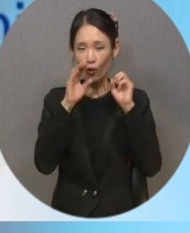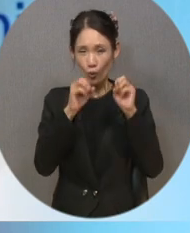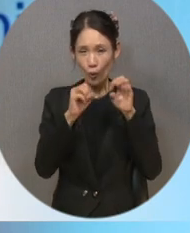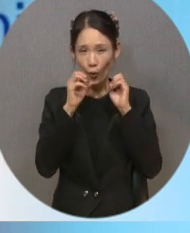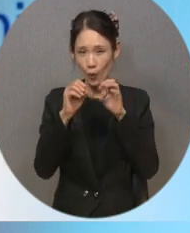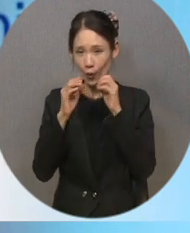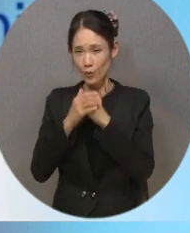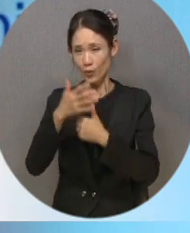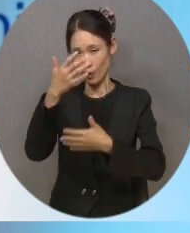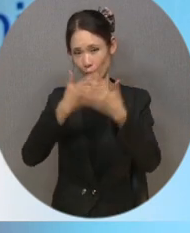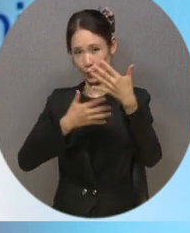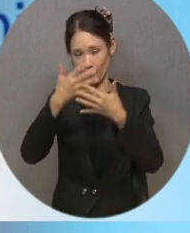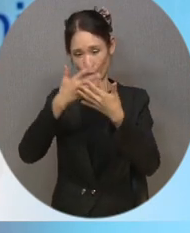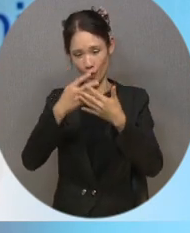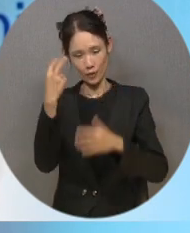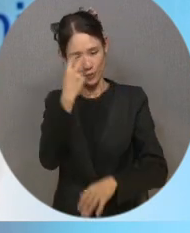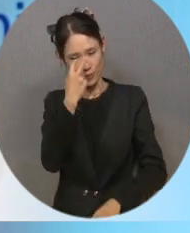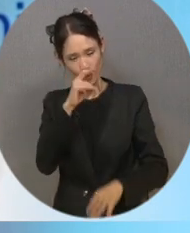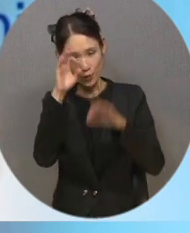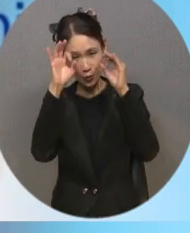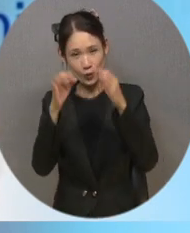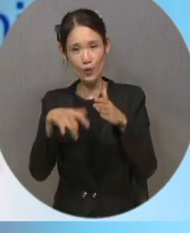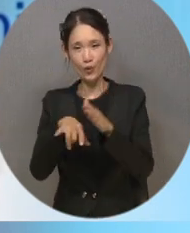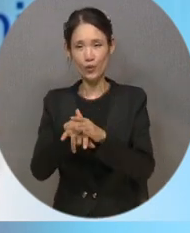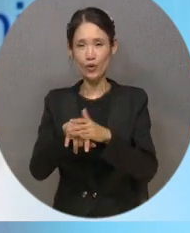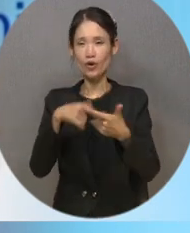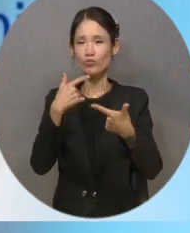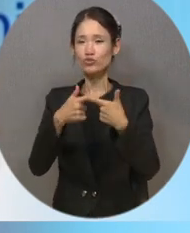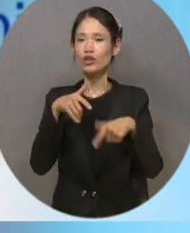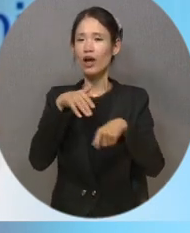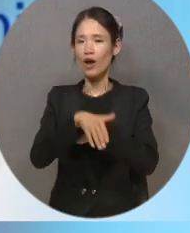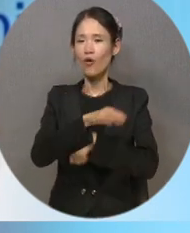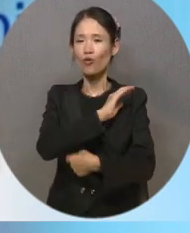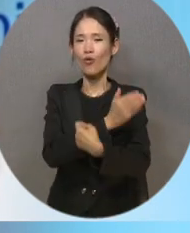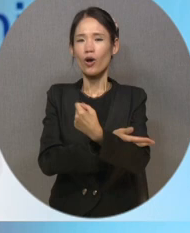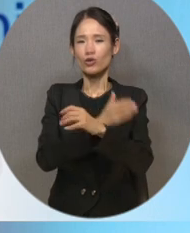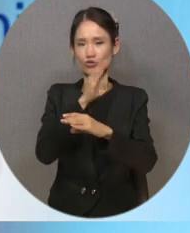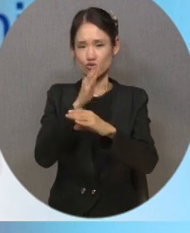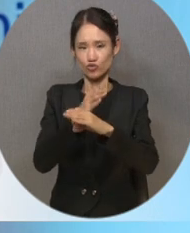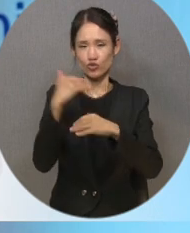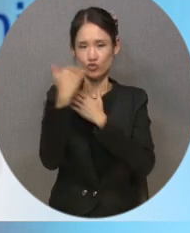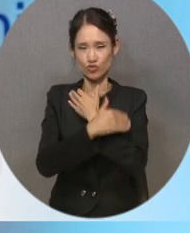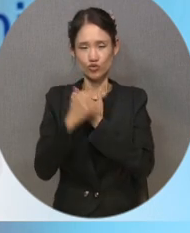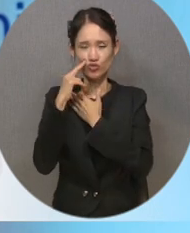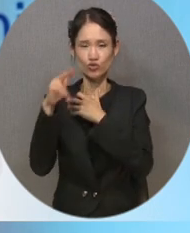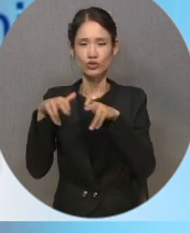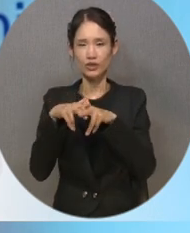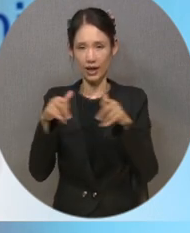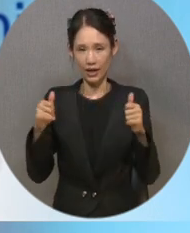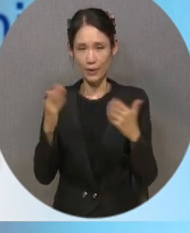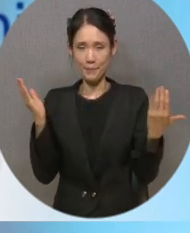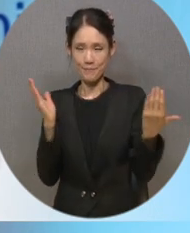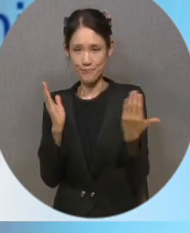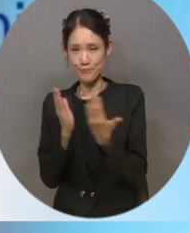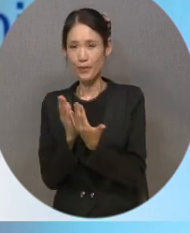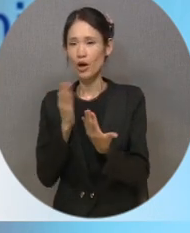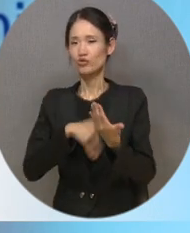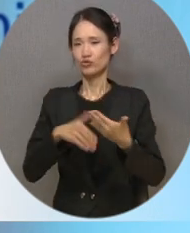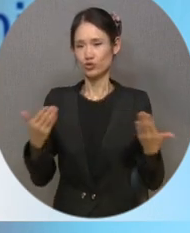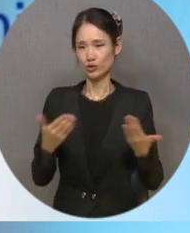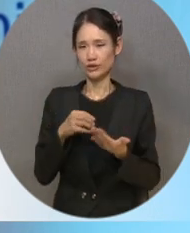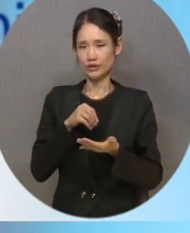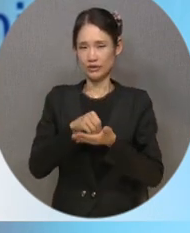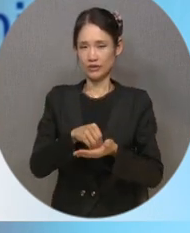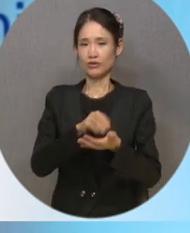홍보하고 모니터링하기 위해 부상형 권리중심 중증장애인 맞춤형 공무원 일자리를 도입하고 지속